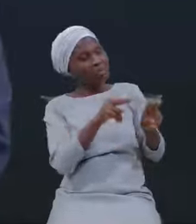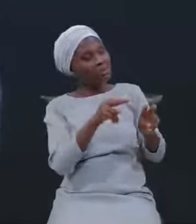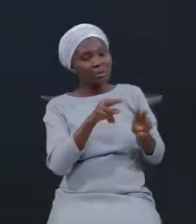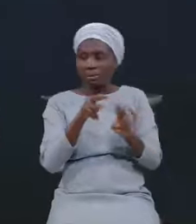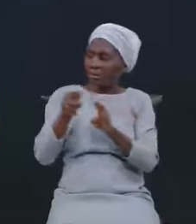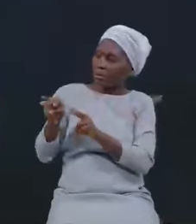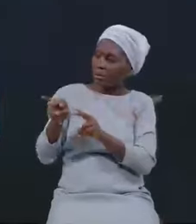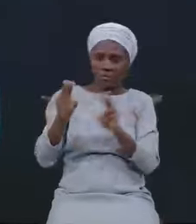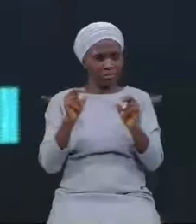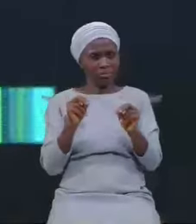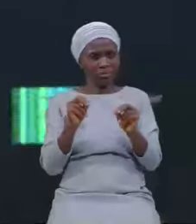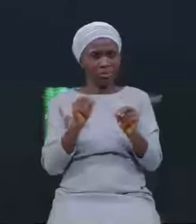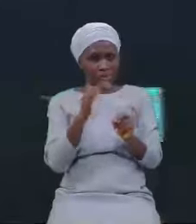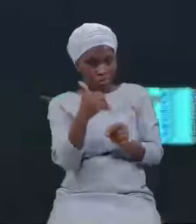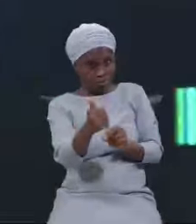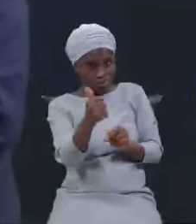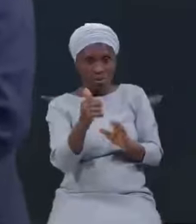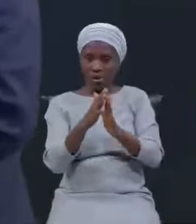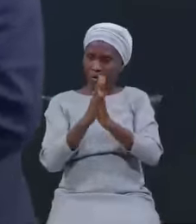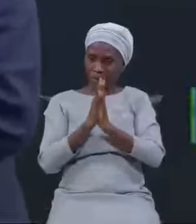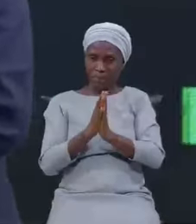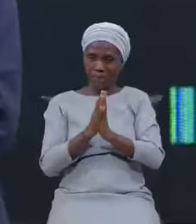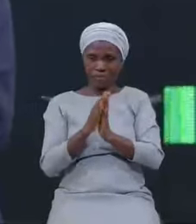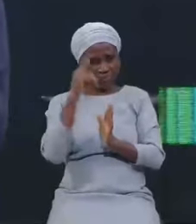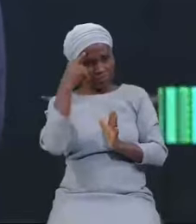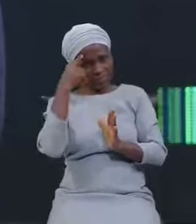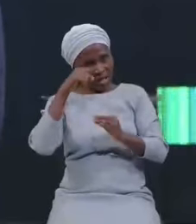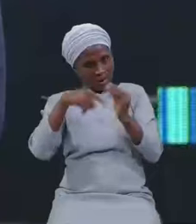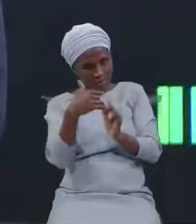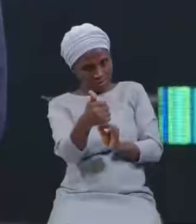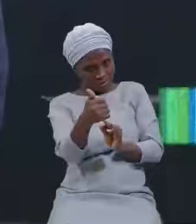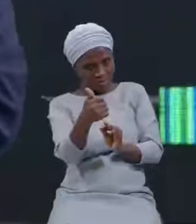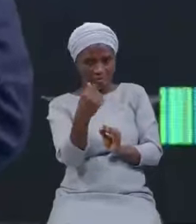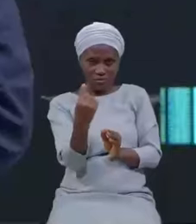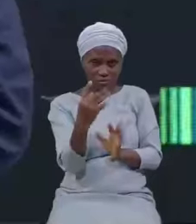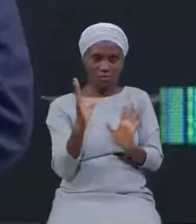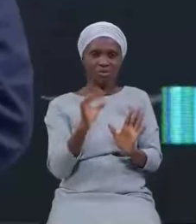Tu ne penses qu'à toi et à toi seul.